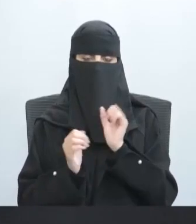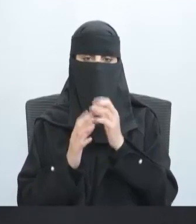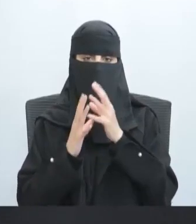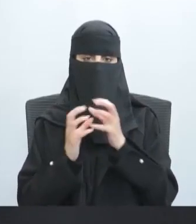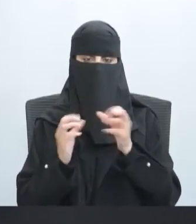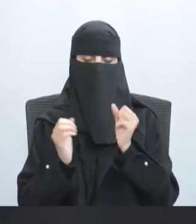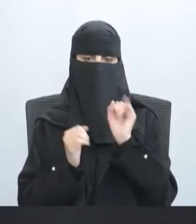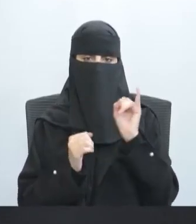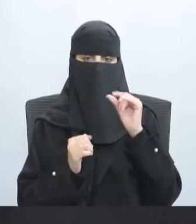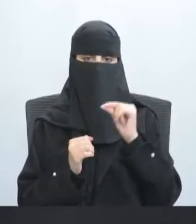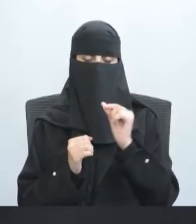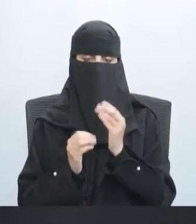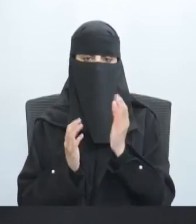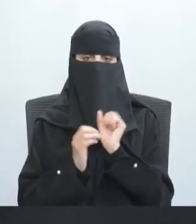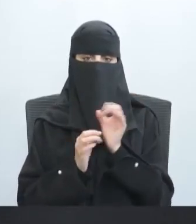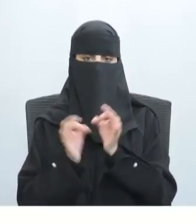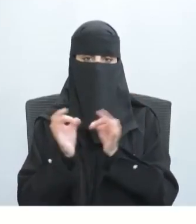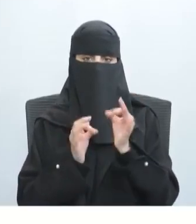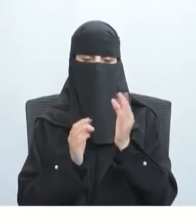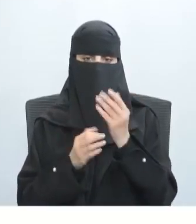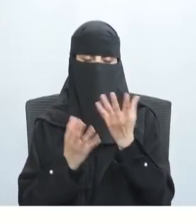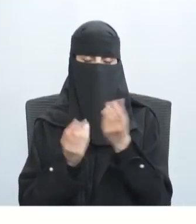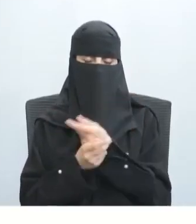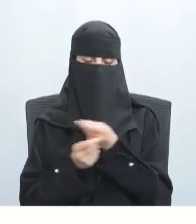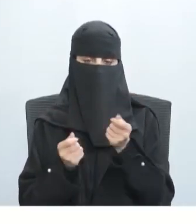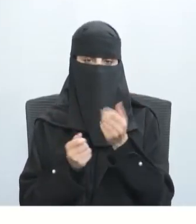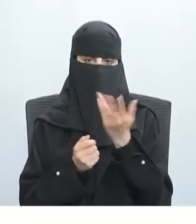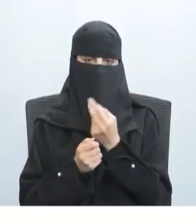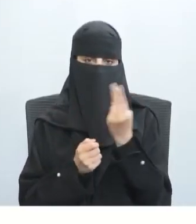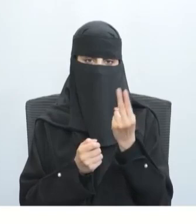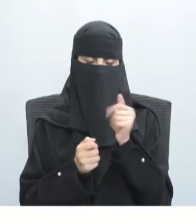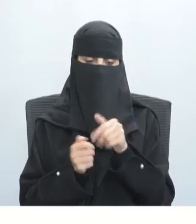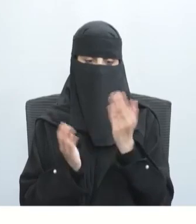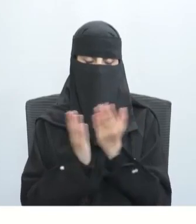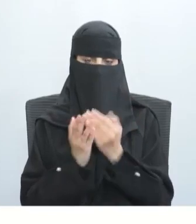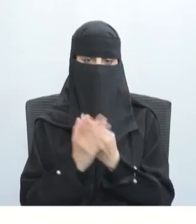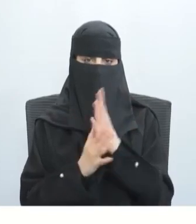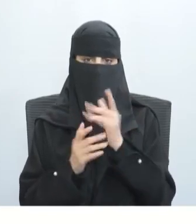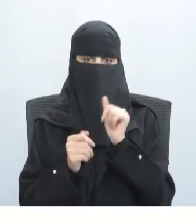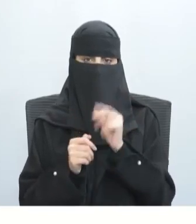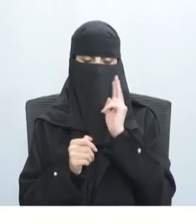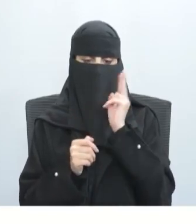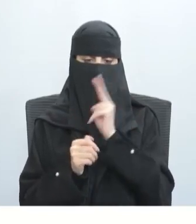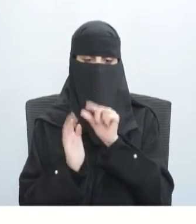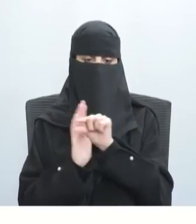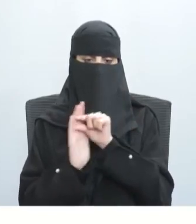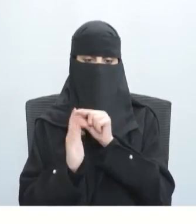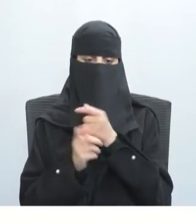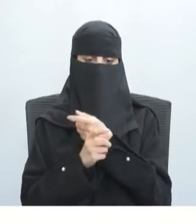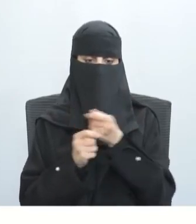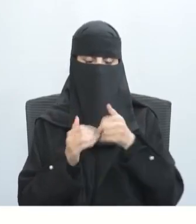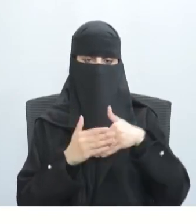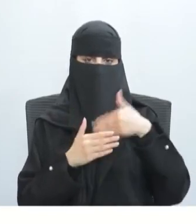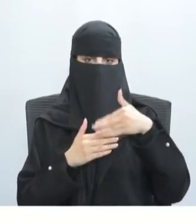مقرر الاداره الماليه اثنان اليوم سنتحدث عن درس جديد وهي او وهو القيمه